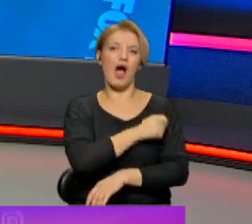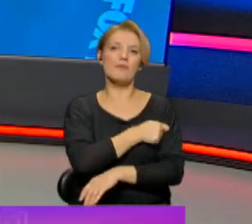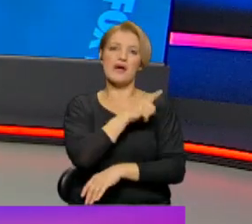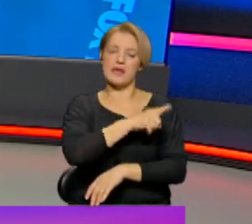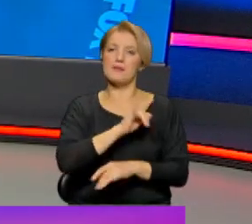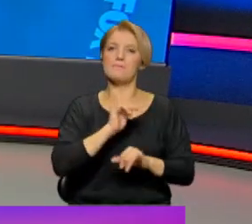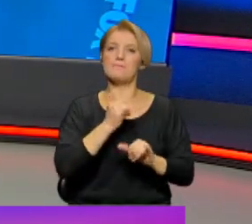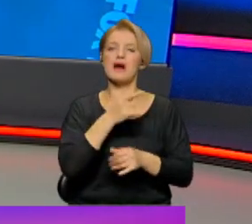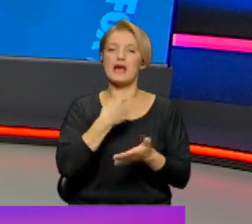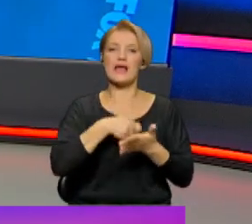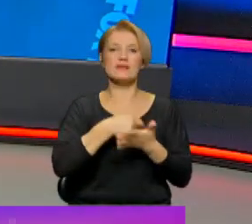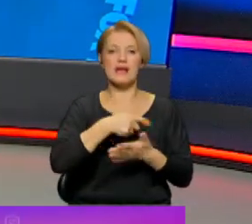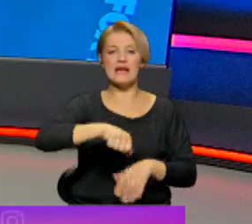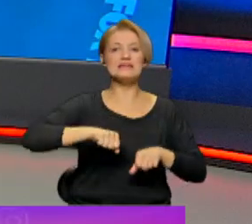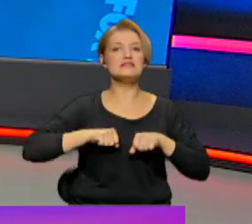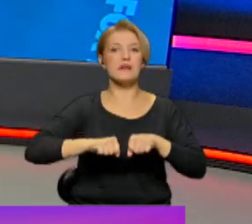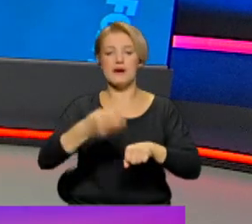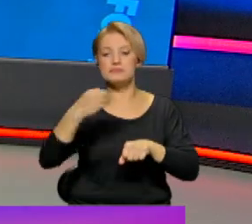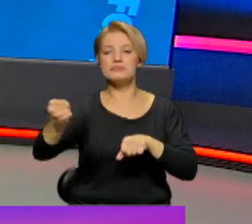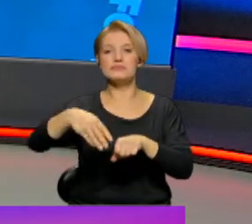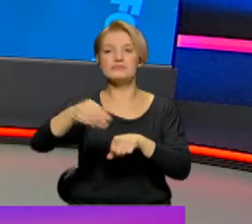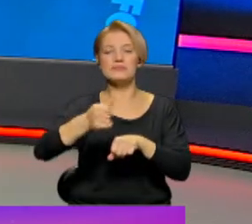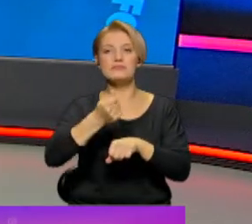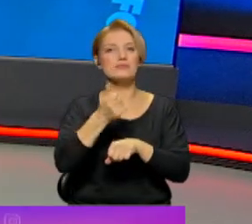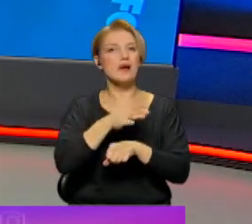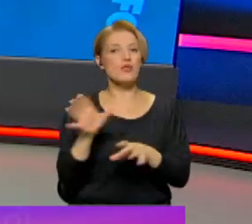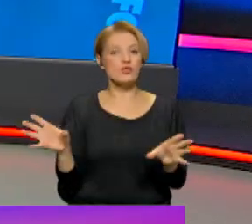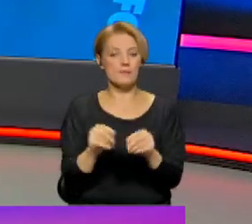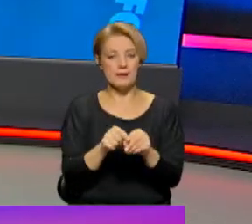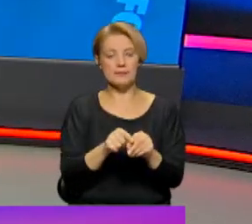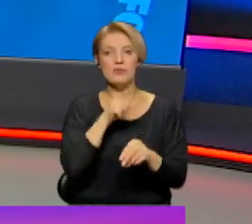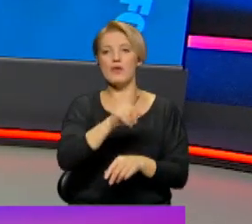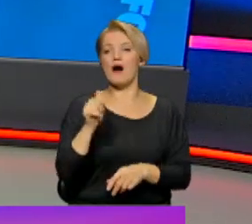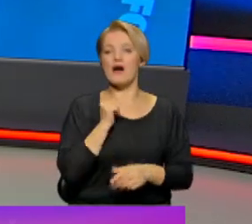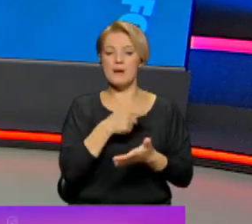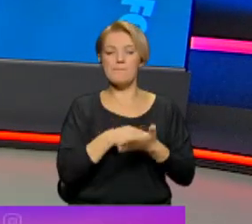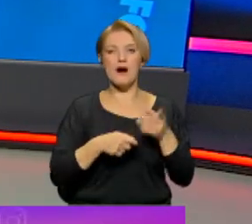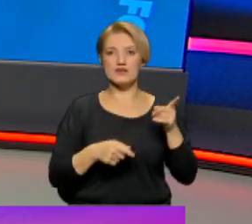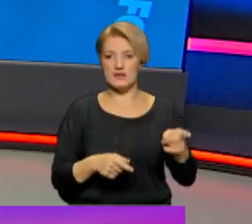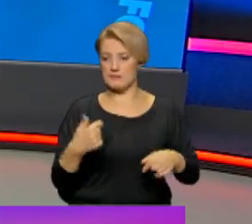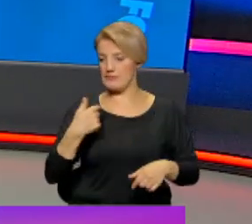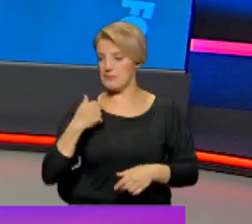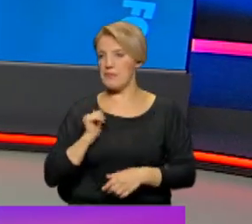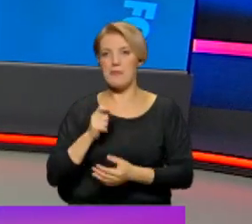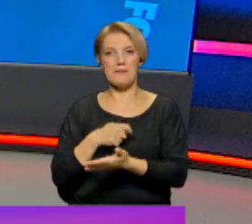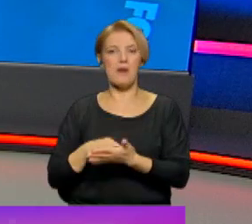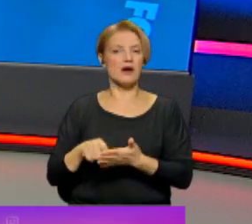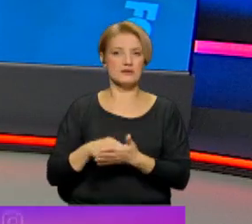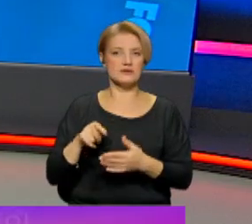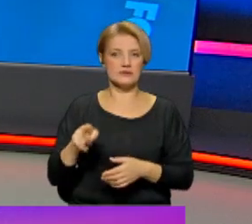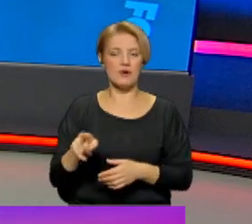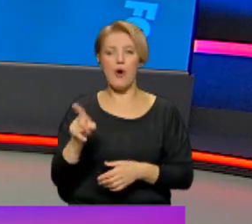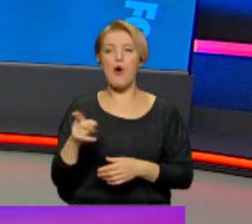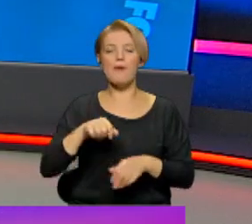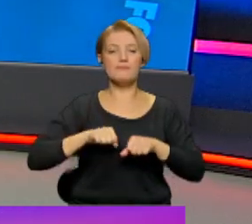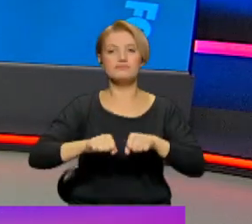Almanya'nın marketlerindeki sepetler ne kadara doluyor ve onların asgari ücretlisiyle bizim asgari ücretlimizin o